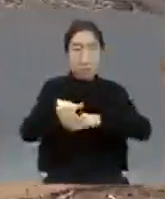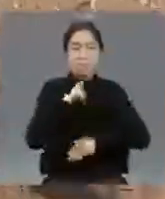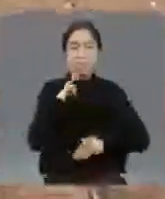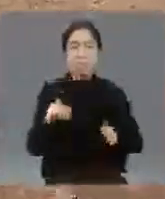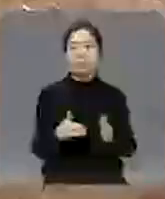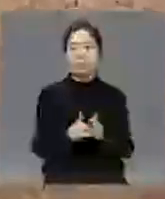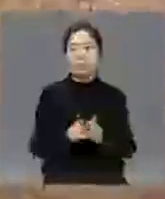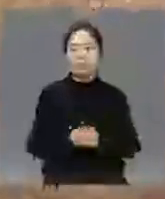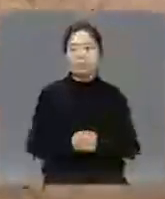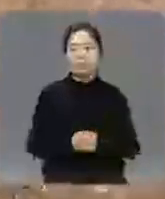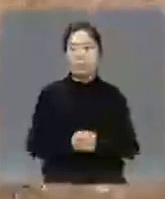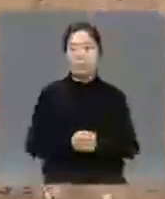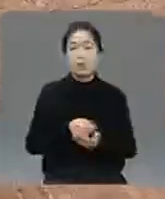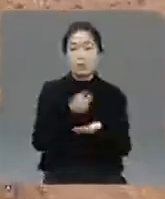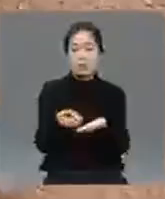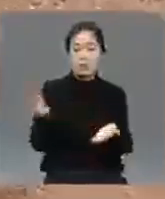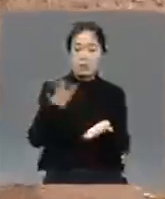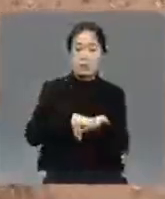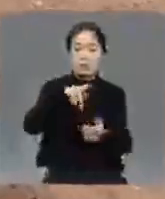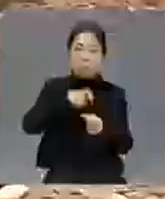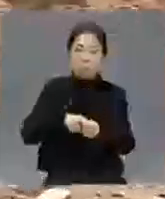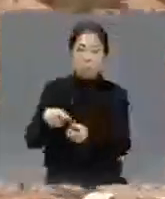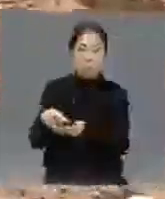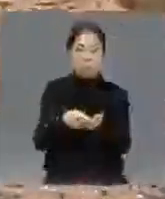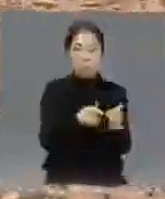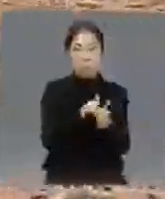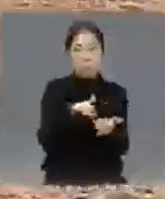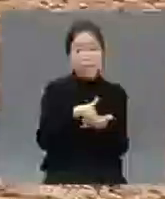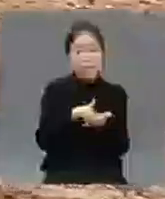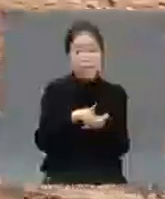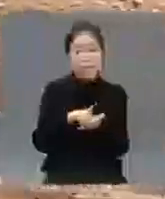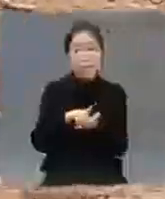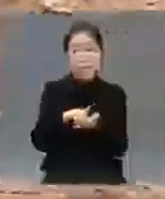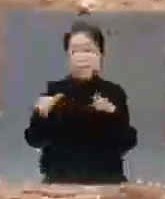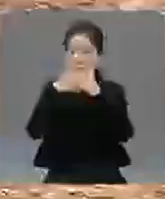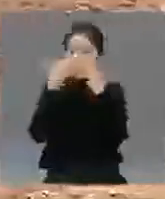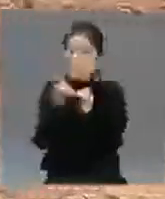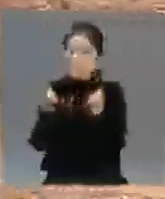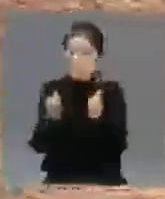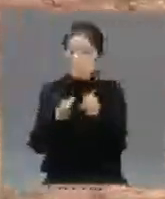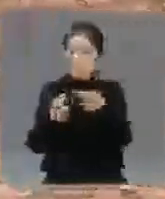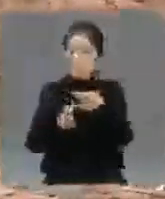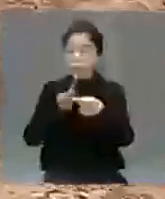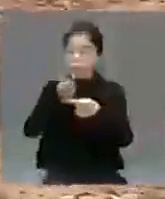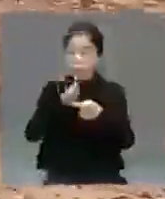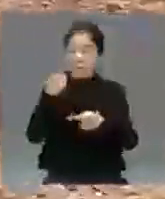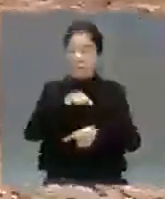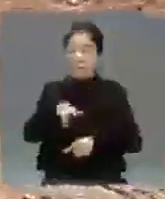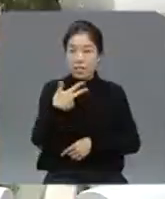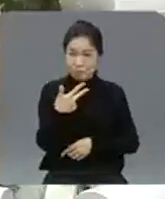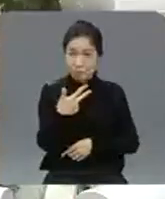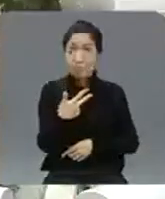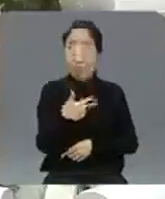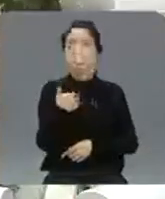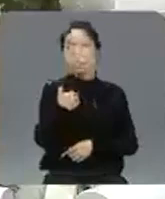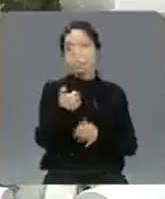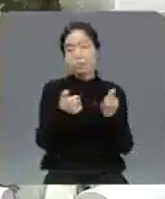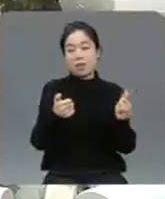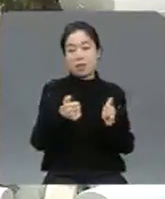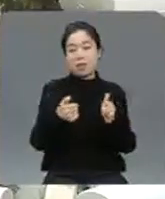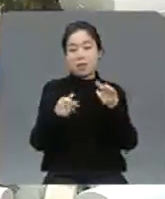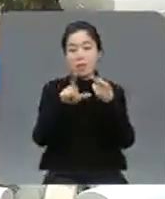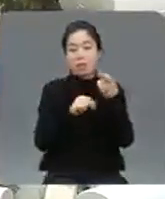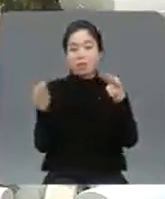예정입니다 조례 재정을 위한 청구인 수는 배상 인구의 20분의 일인 150명 있니다 12월